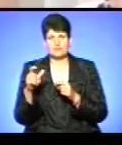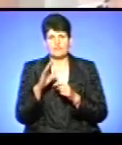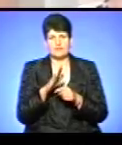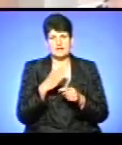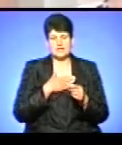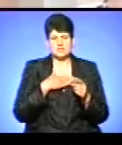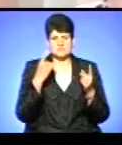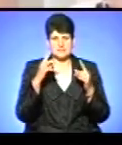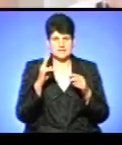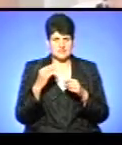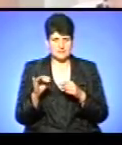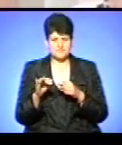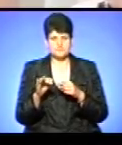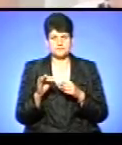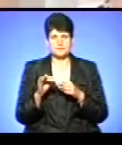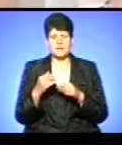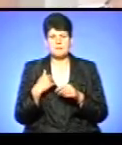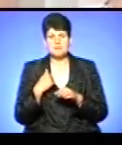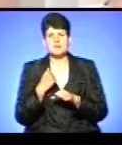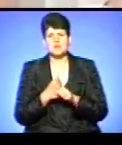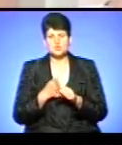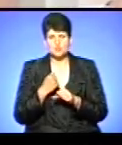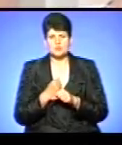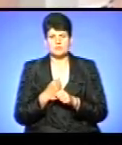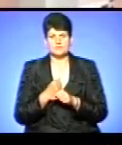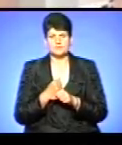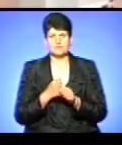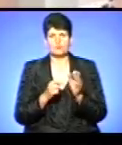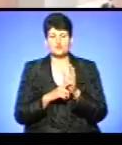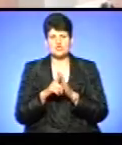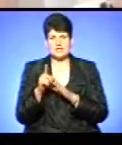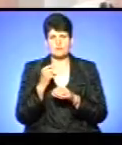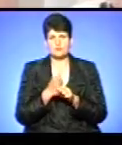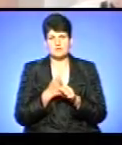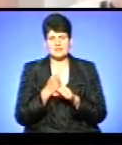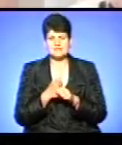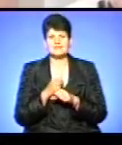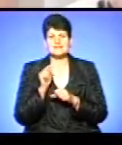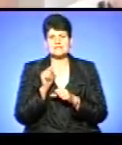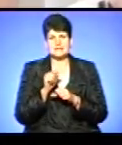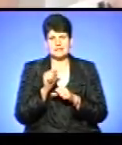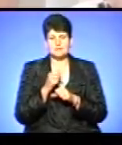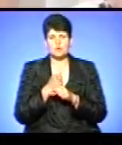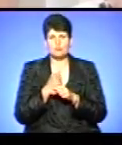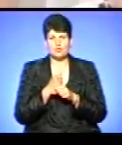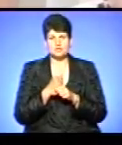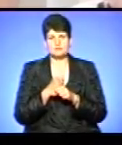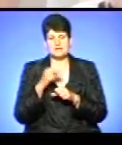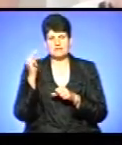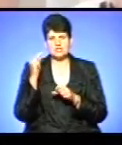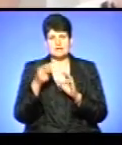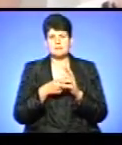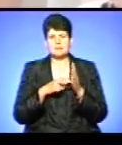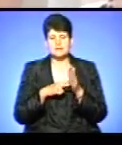наш мистецький клас. Ми працюємо, починаємо працювати за тими ж робочими навчальними планами,